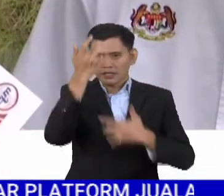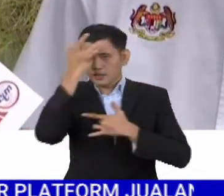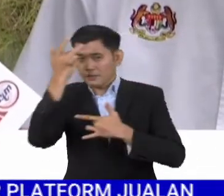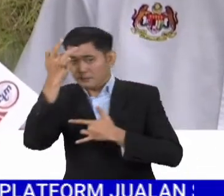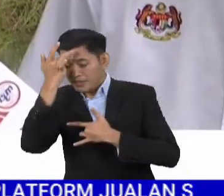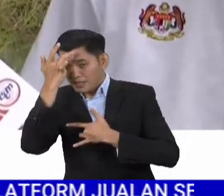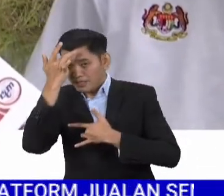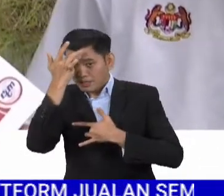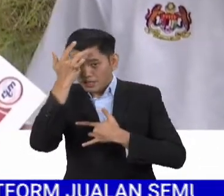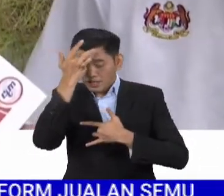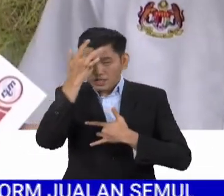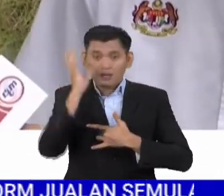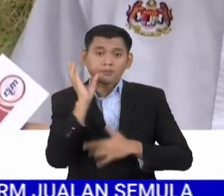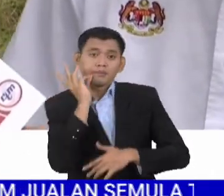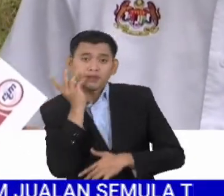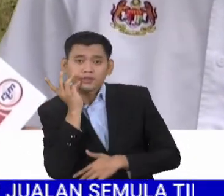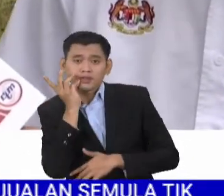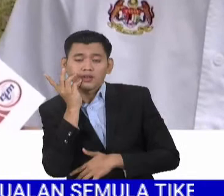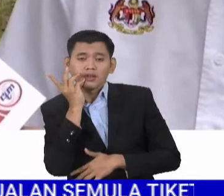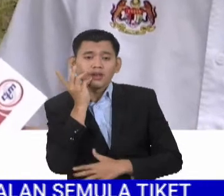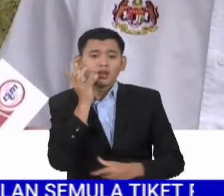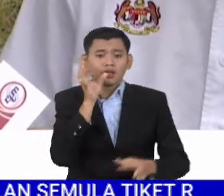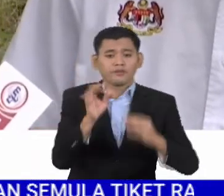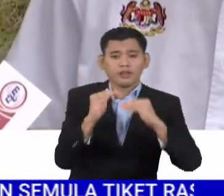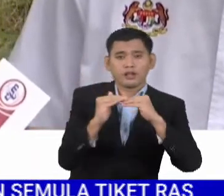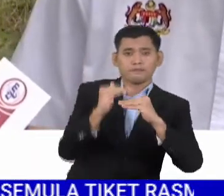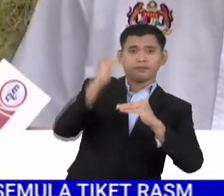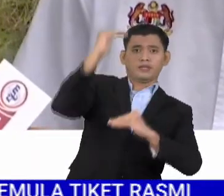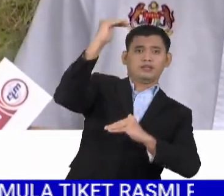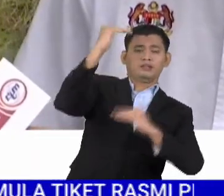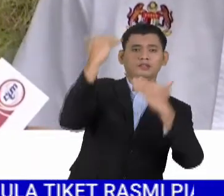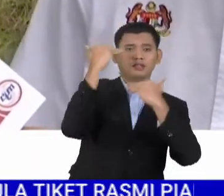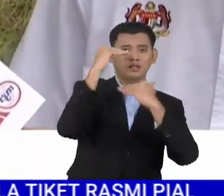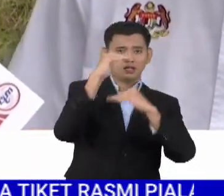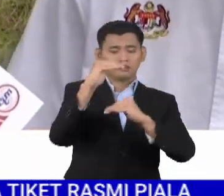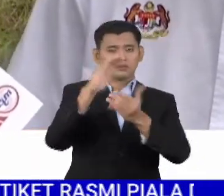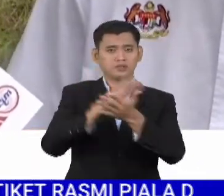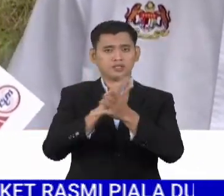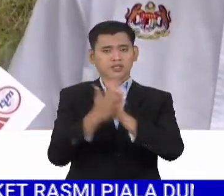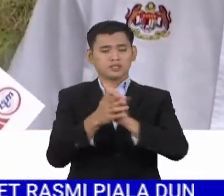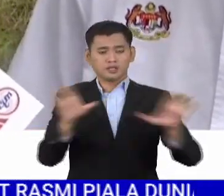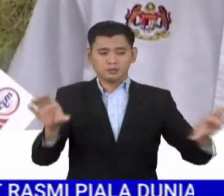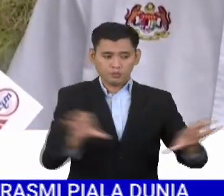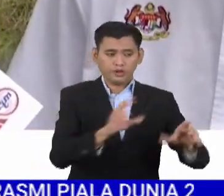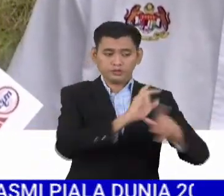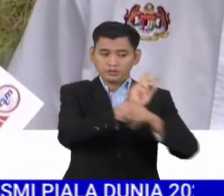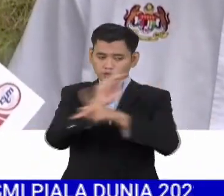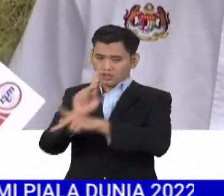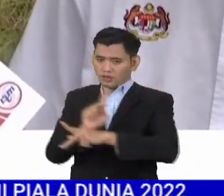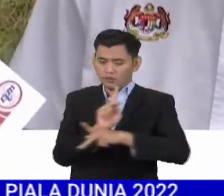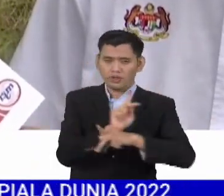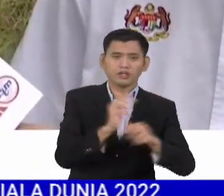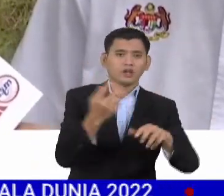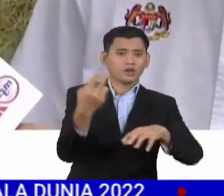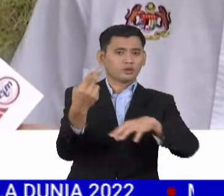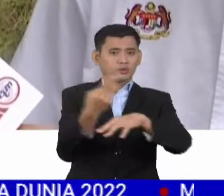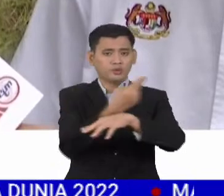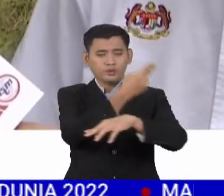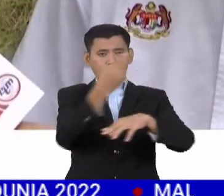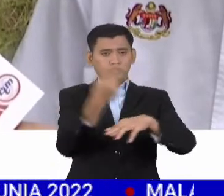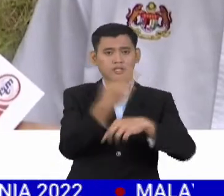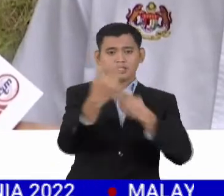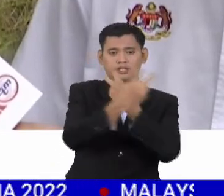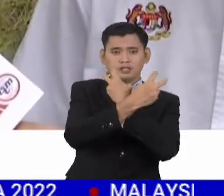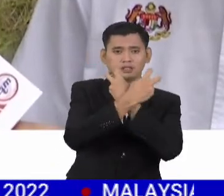ke sekiranya melebih tahap FM record dan juga membuat Kaulah menggunakan racun-racun yang